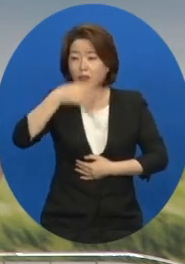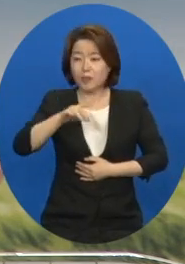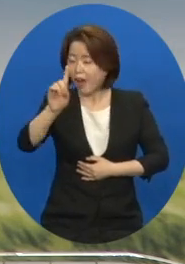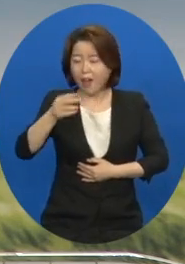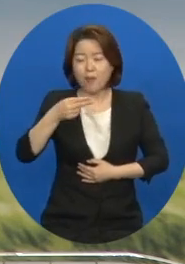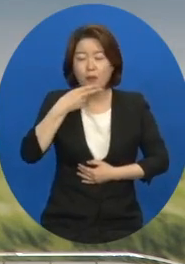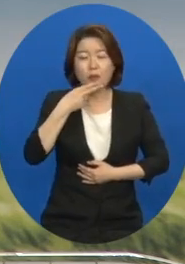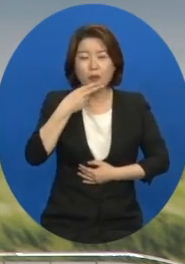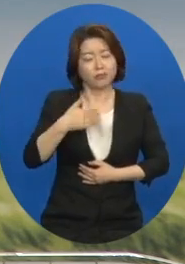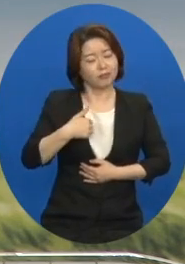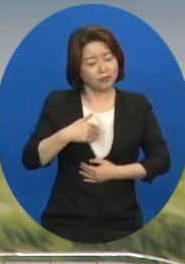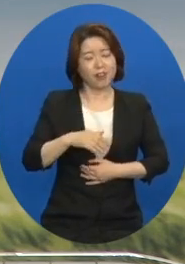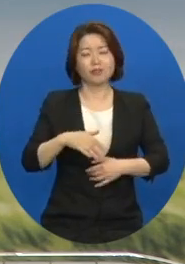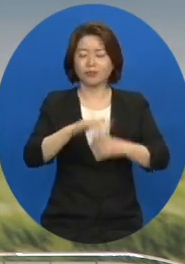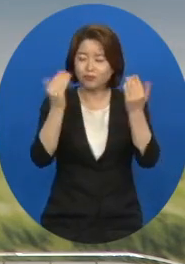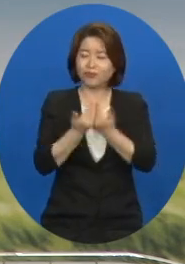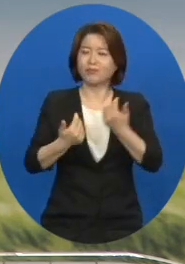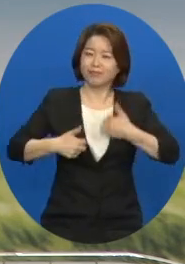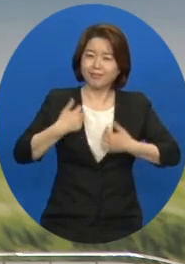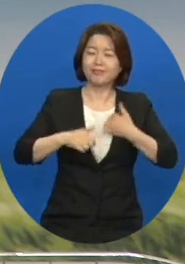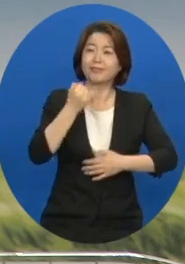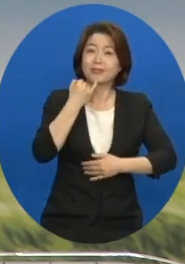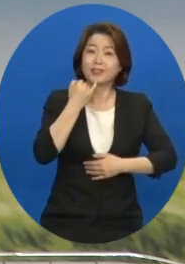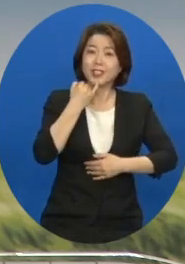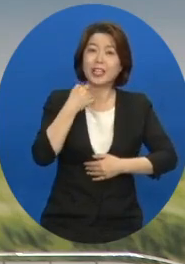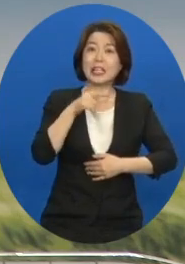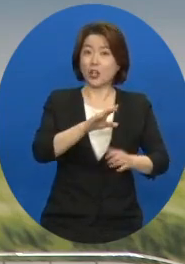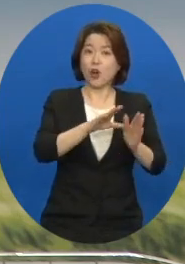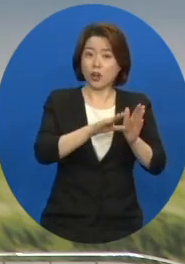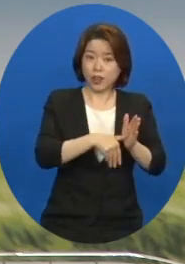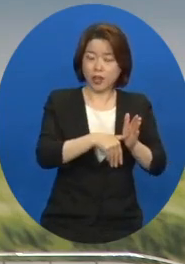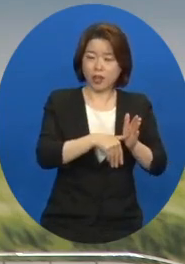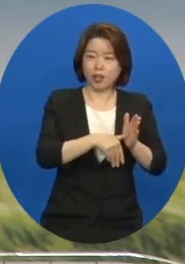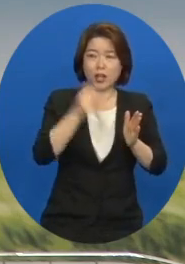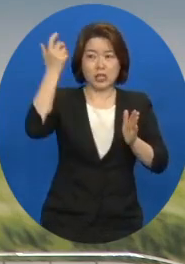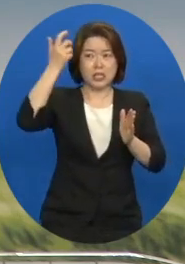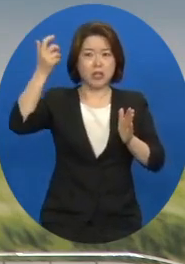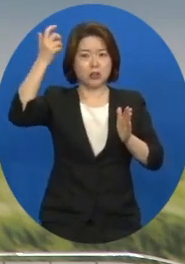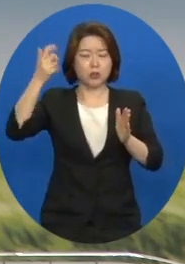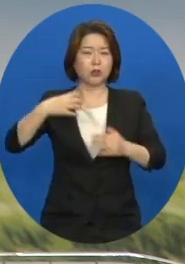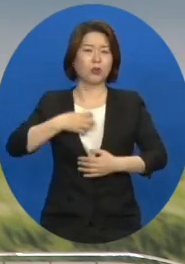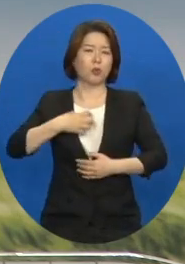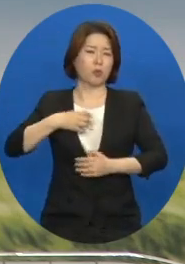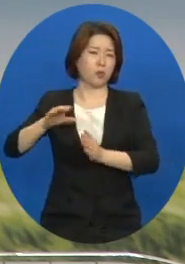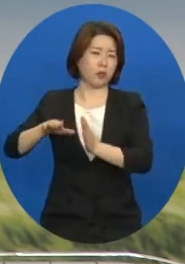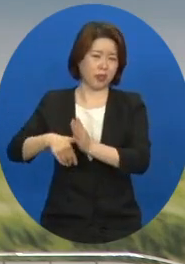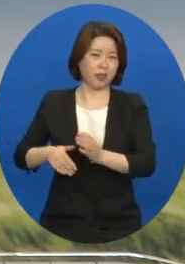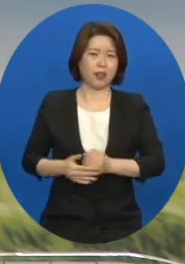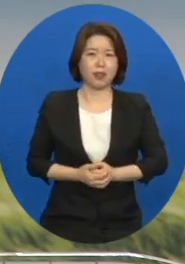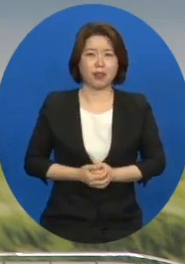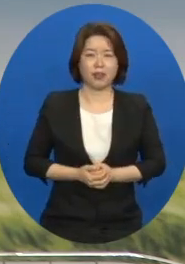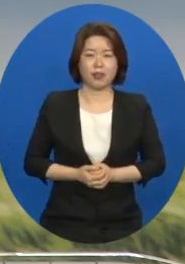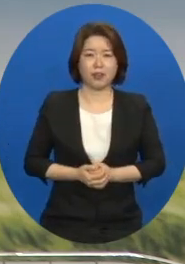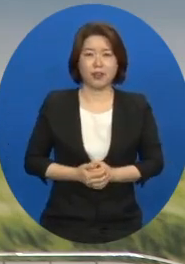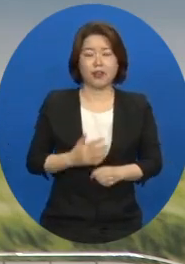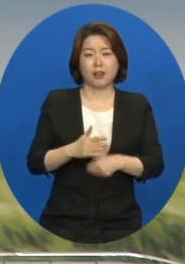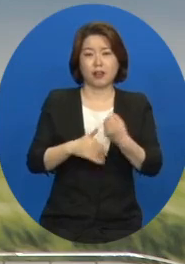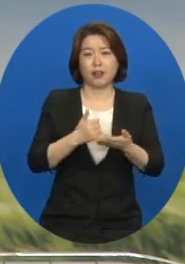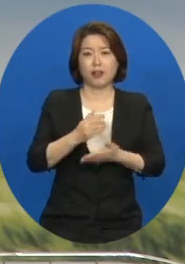아무것도 없어요. 모든 게 즐겁기만 해요. 사실은 위기인 거예요. 하나님을 진짜